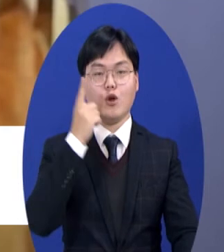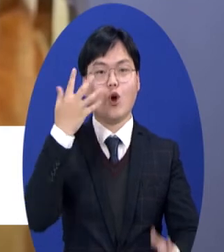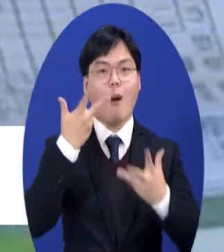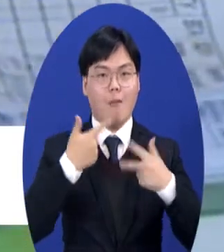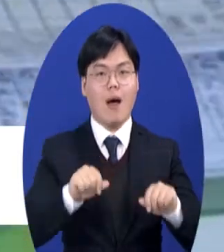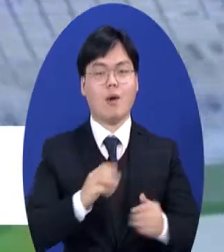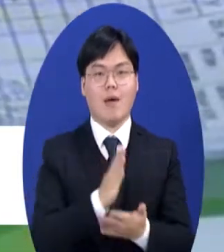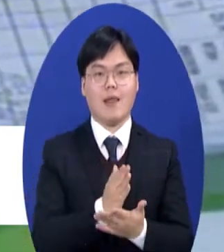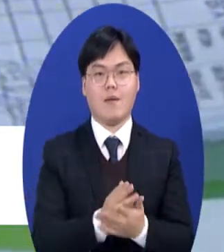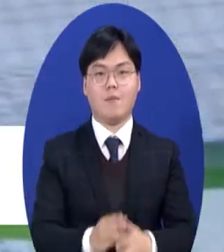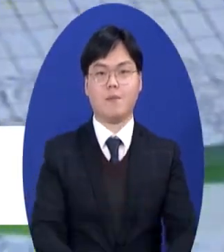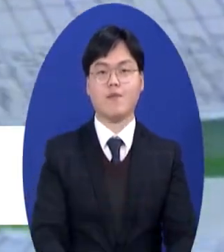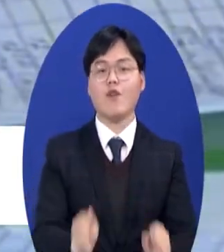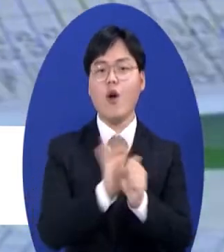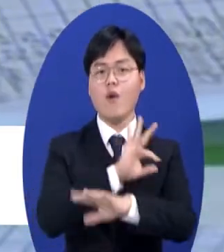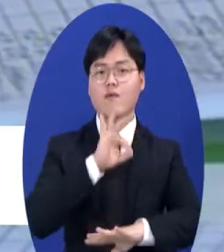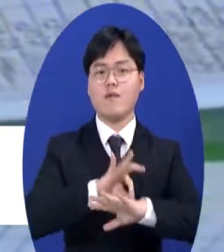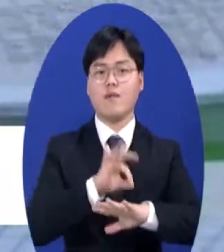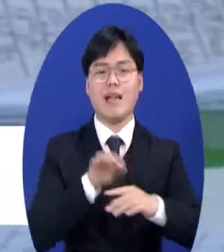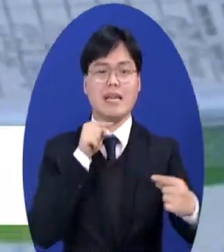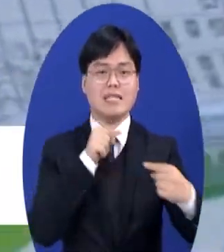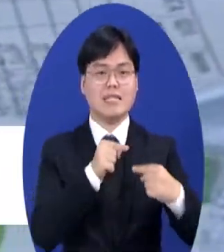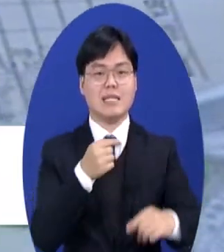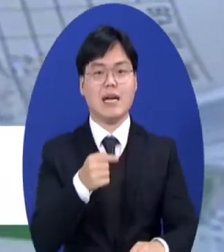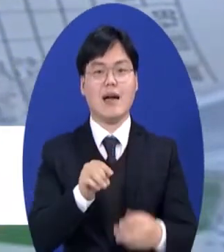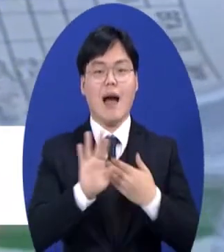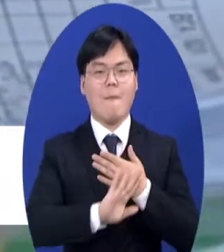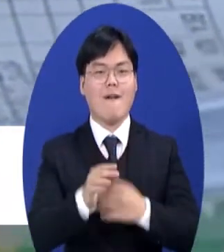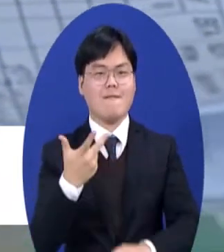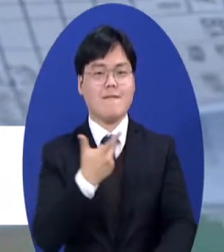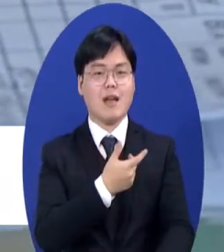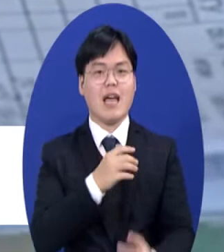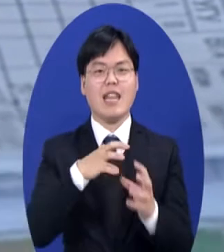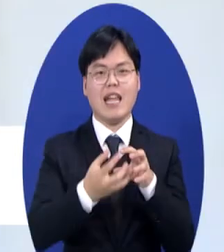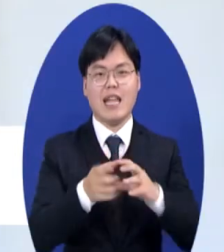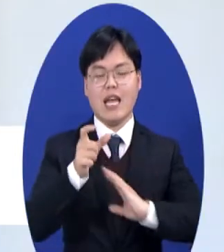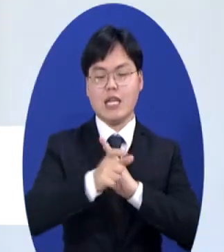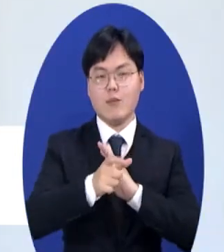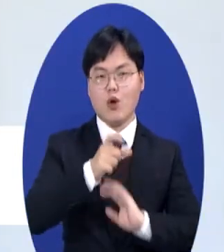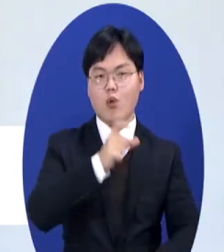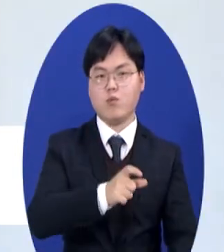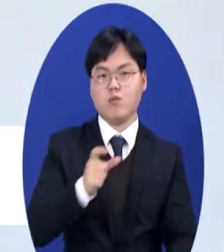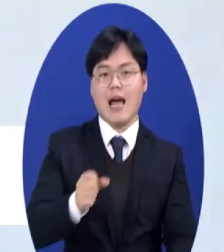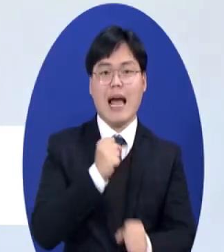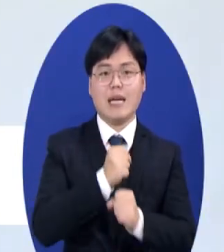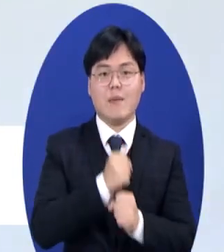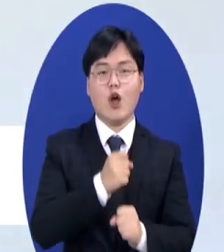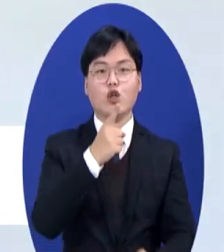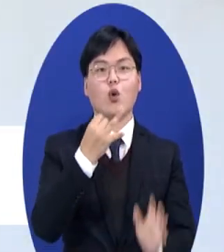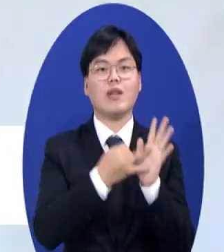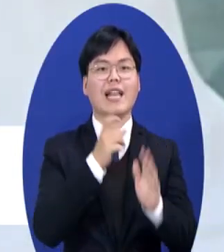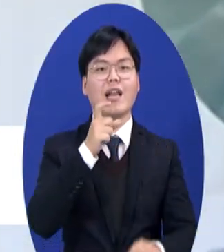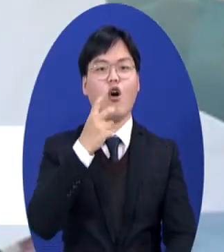зохион байгуулж байгаа. Коронавирусны эсрэг вакцины тухайд дэлхийн эрдэмтэд ажилласаар байна. Өнөөдөр дэлхий дахинд 172